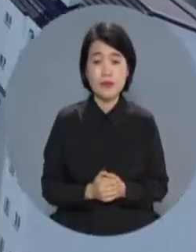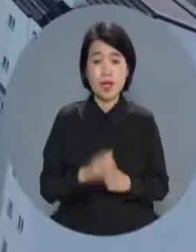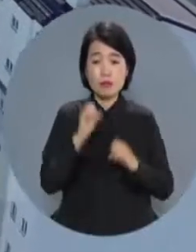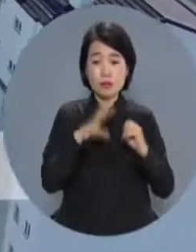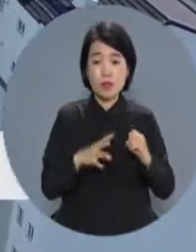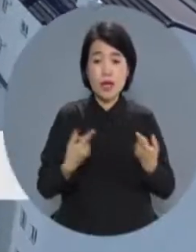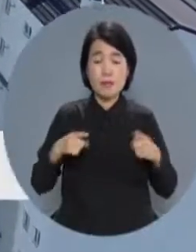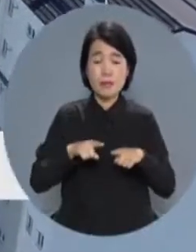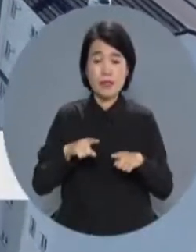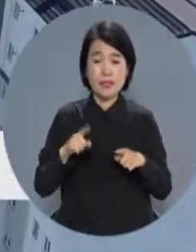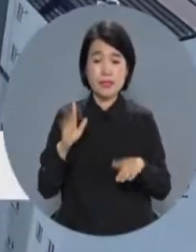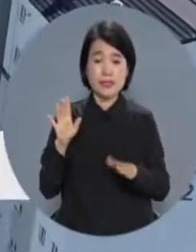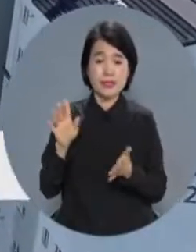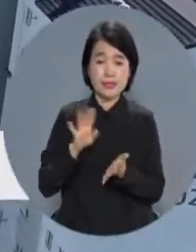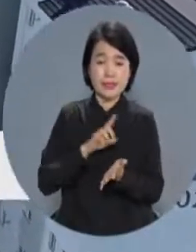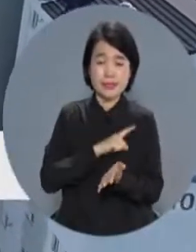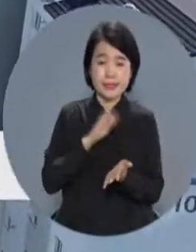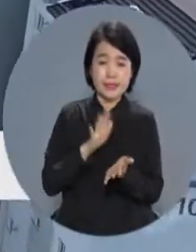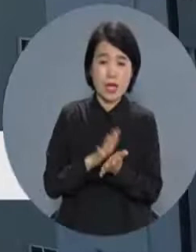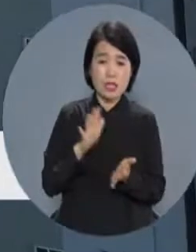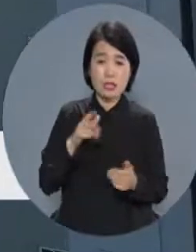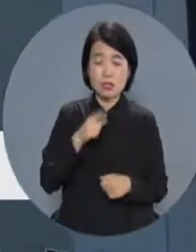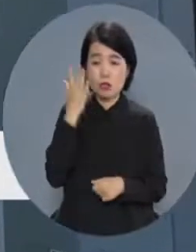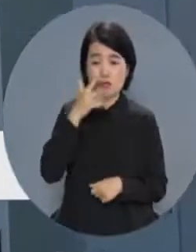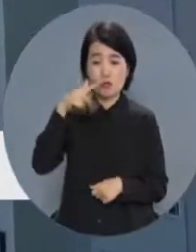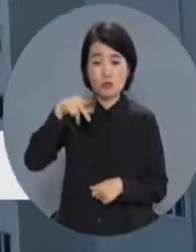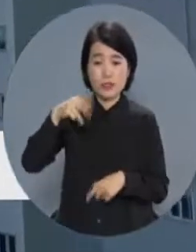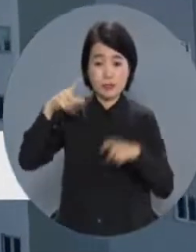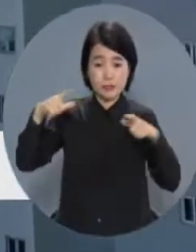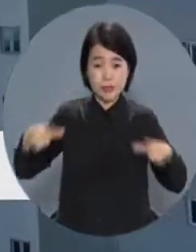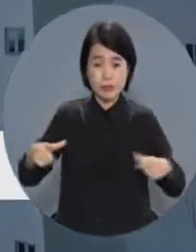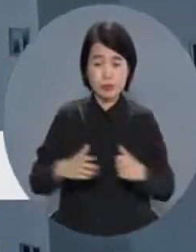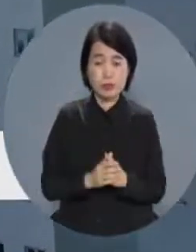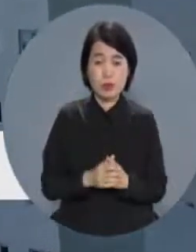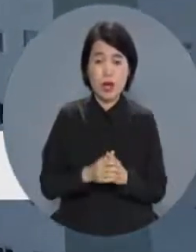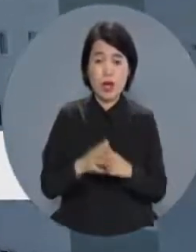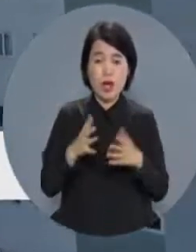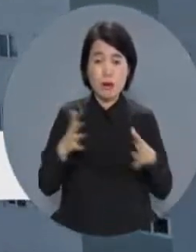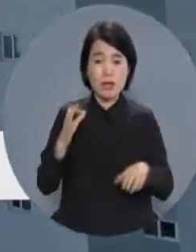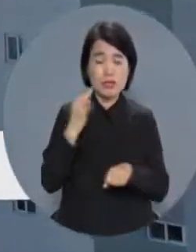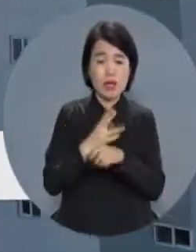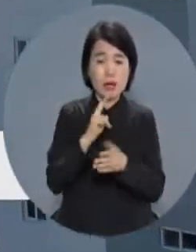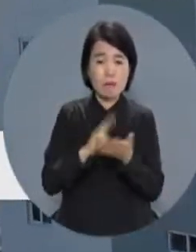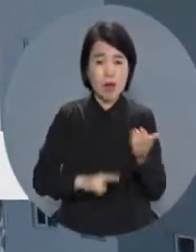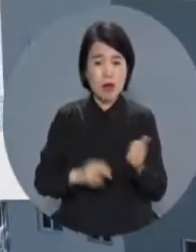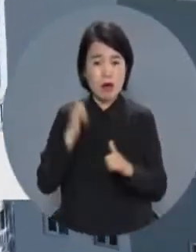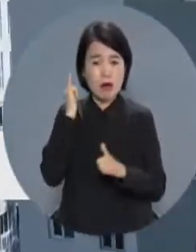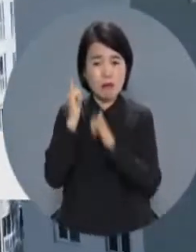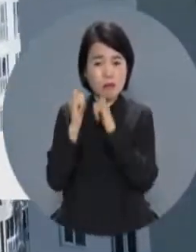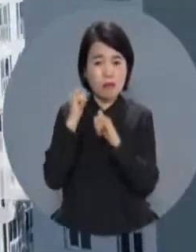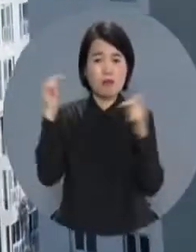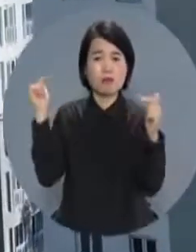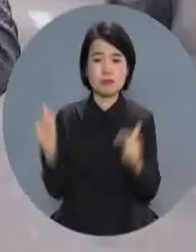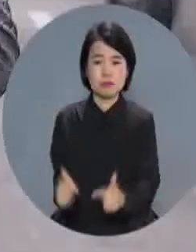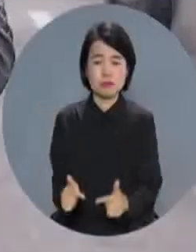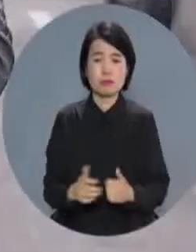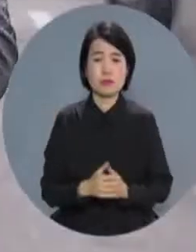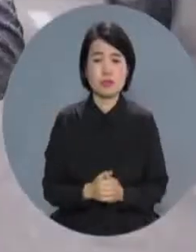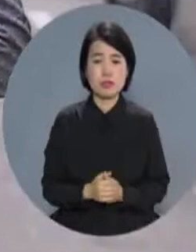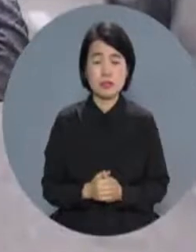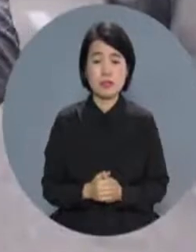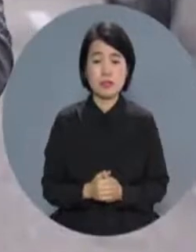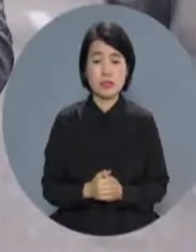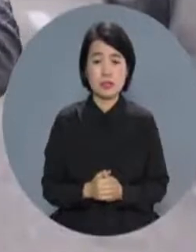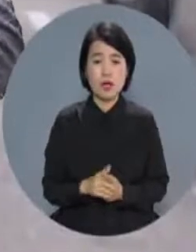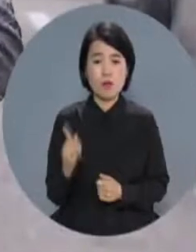웅천지구와 함께 가장 뜨거운 주택시장이었던 여수 중림지구도 아파트를 사거나 팔겠다는 문의가 뚝 끊겼습니다.